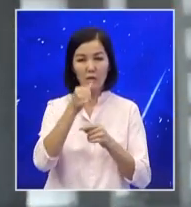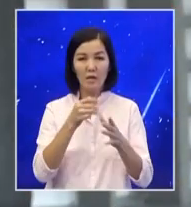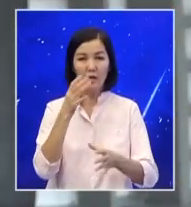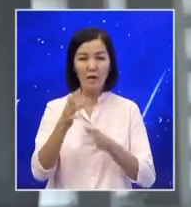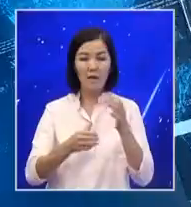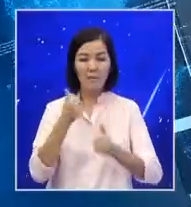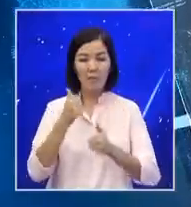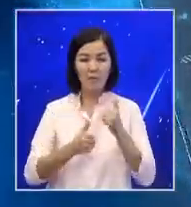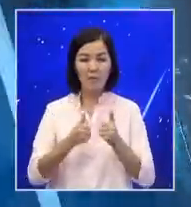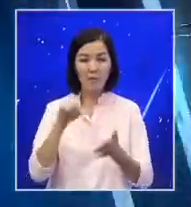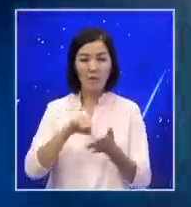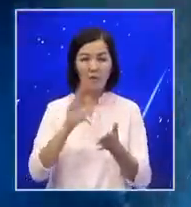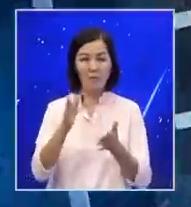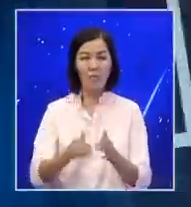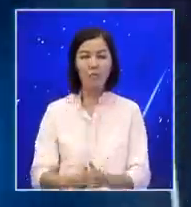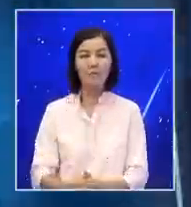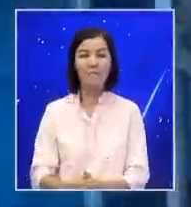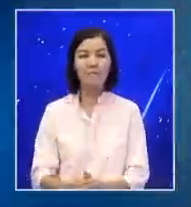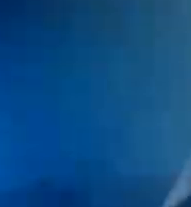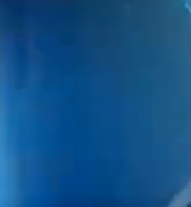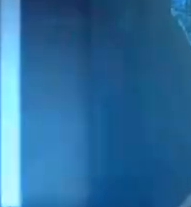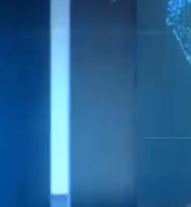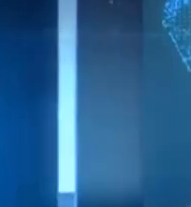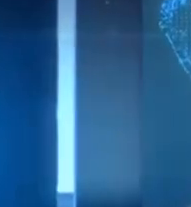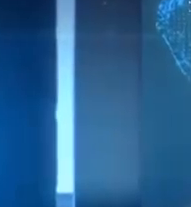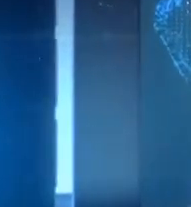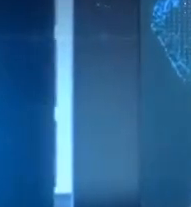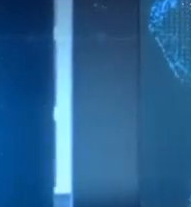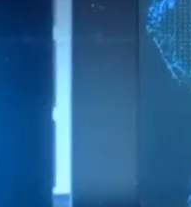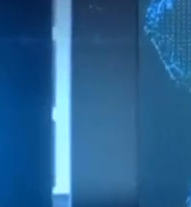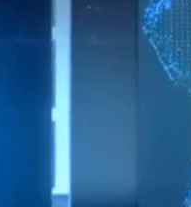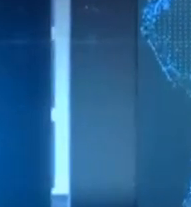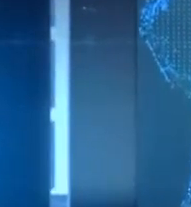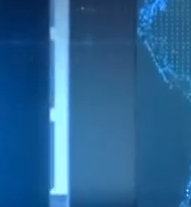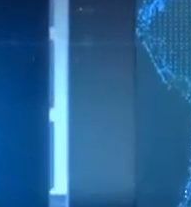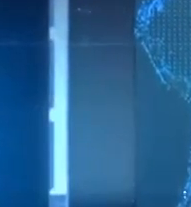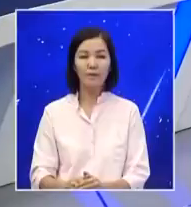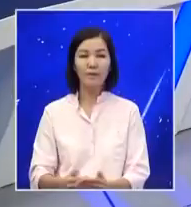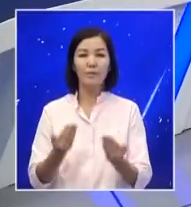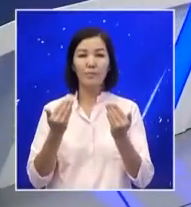ел намысын қорғайды. Жарқын Нұрланұлы, Абылай Құттықбай, Жетісу телеарнасы.